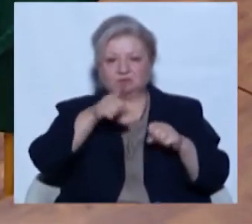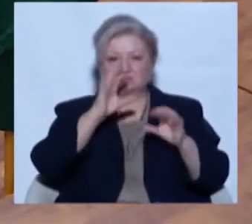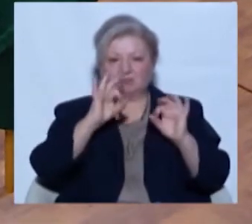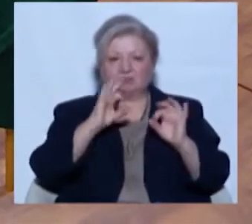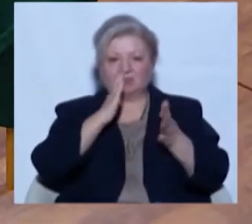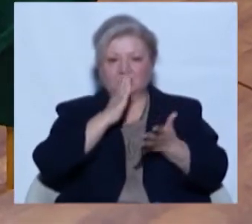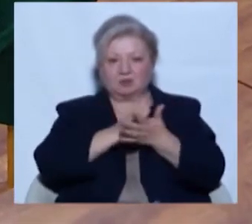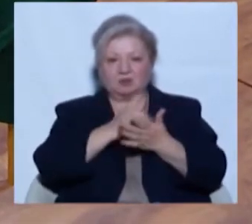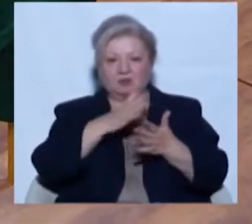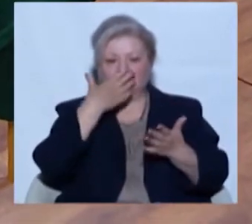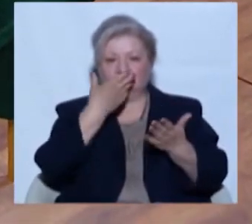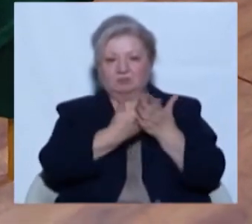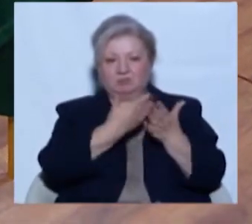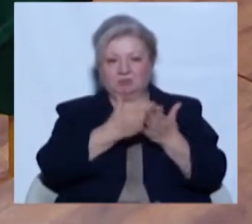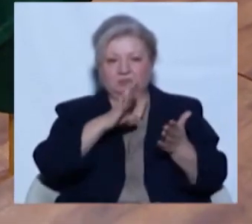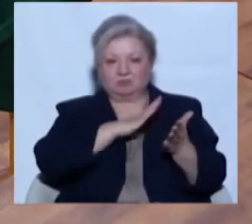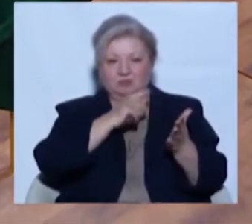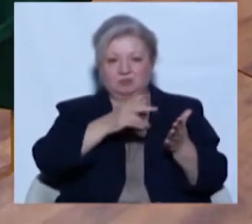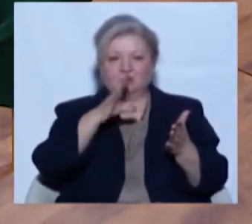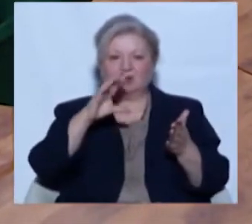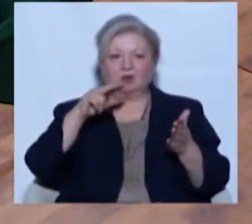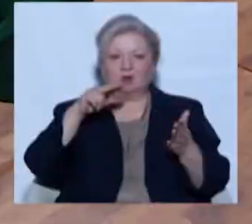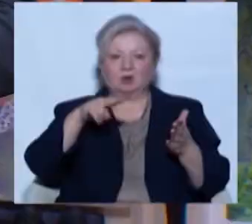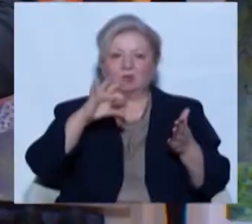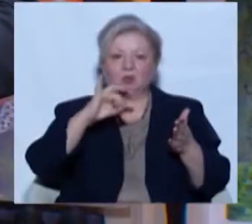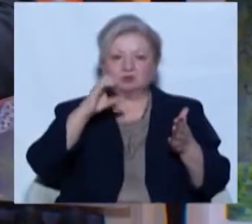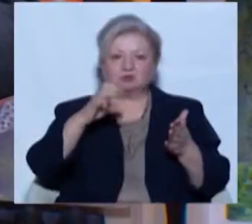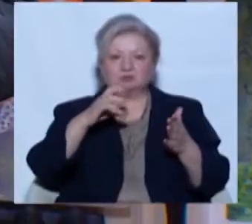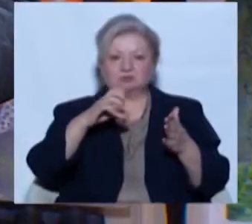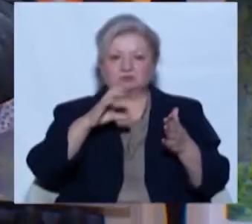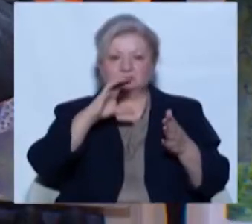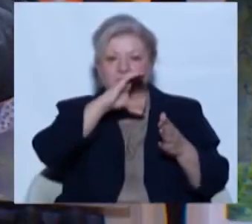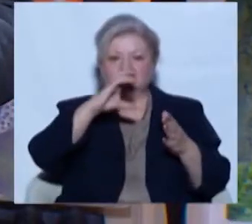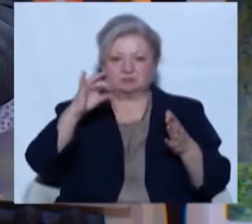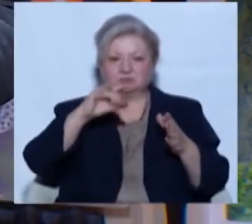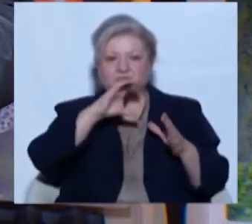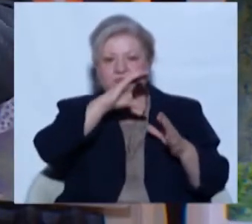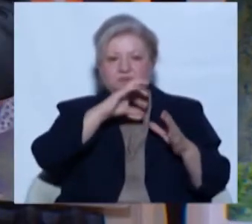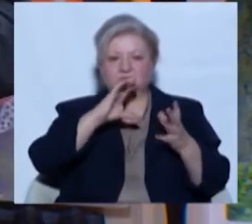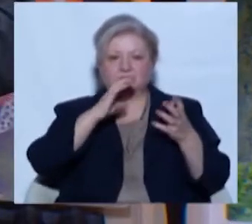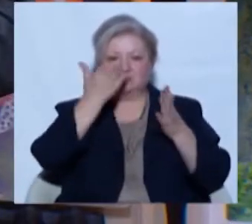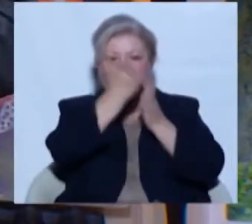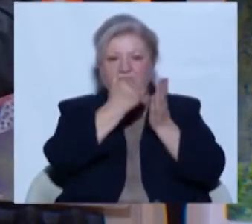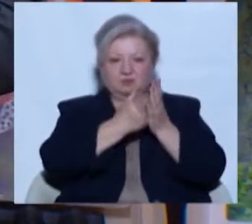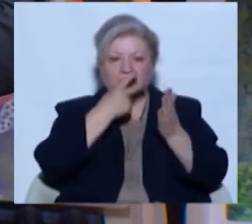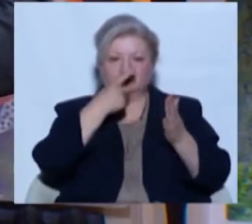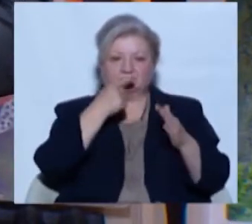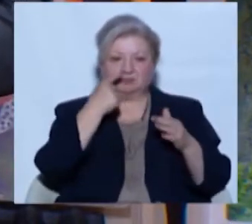მართლაც სამაგალითო იყო პოსტსაბჭოური სახელმწიფოების ფორმირების